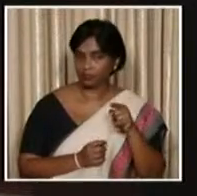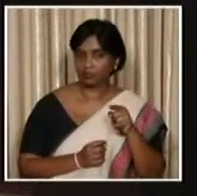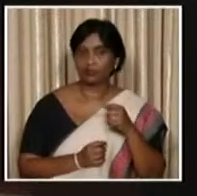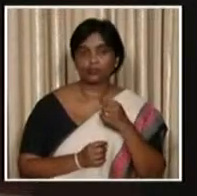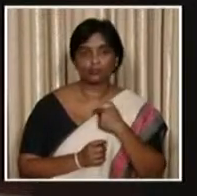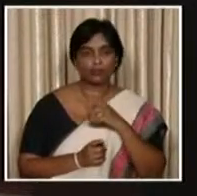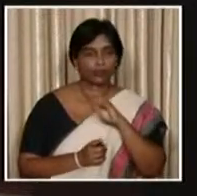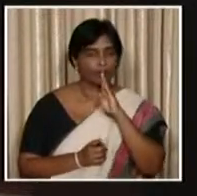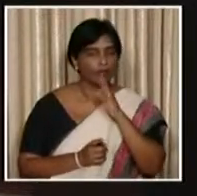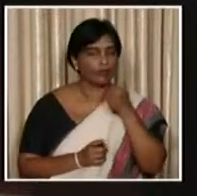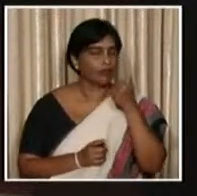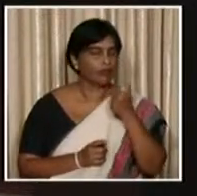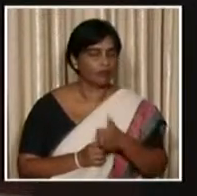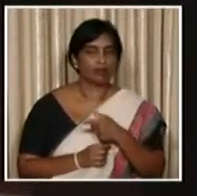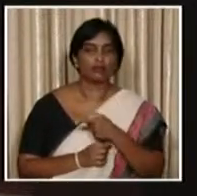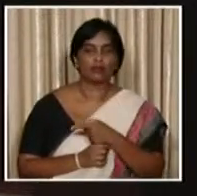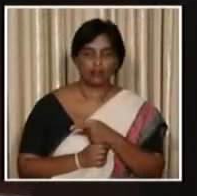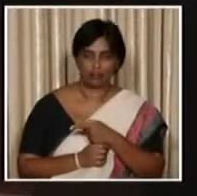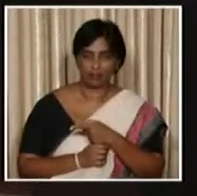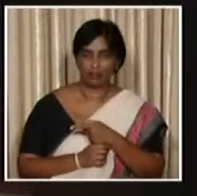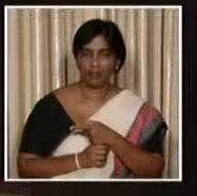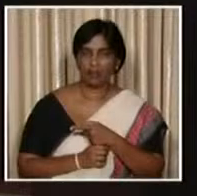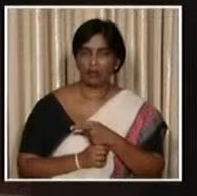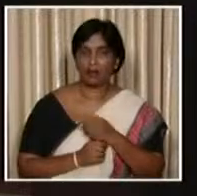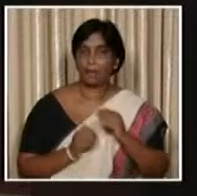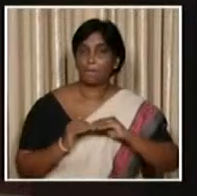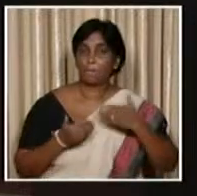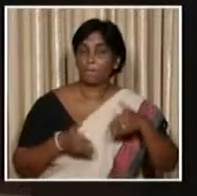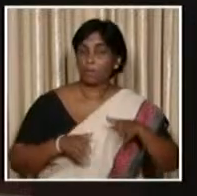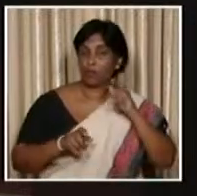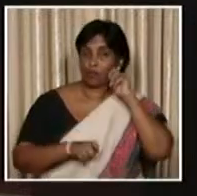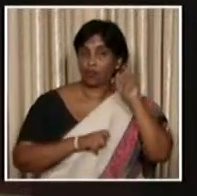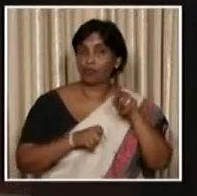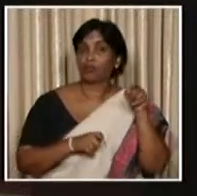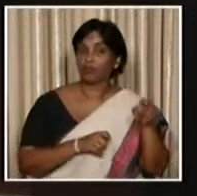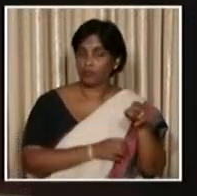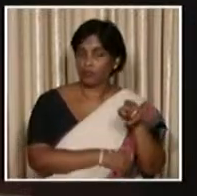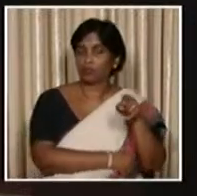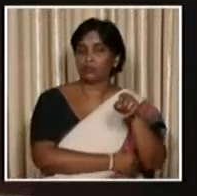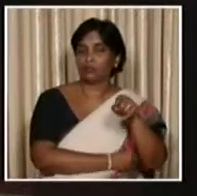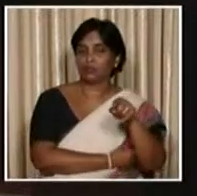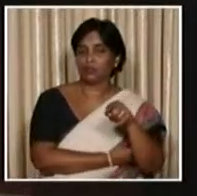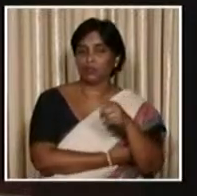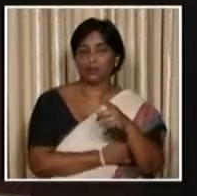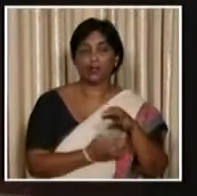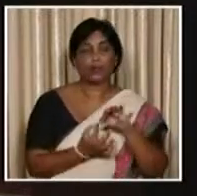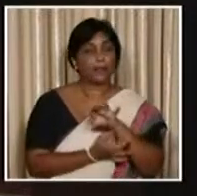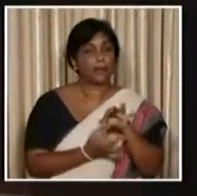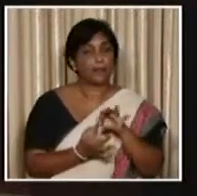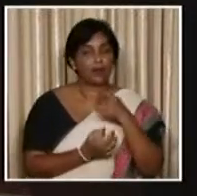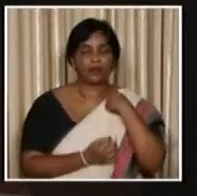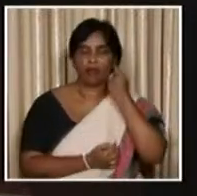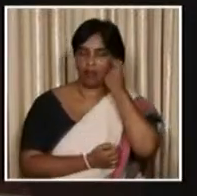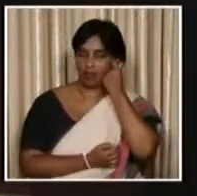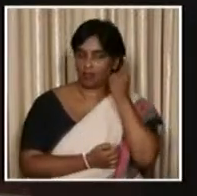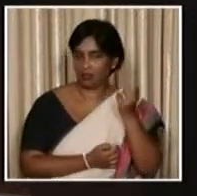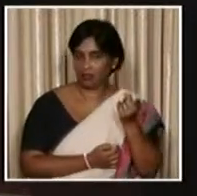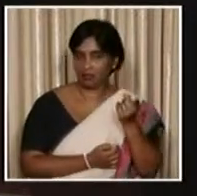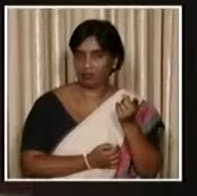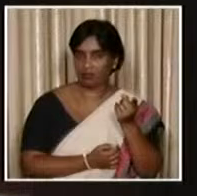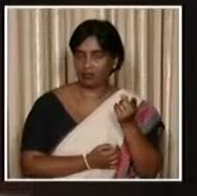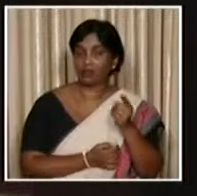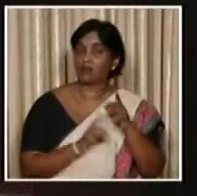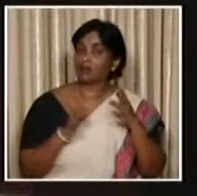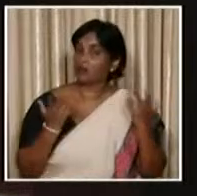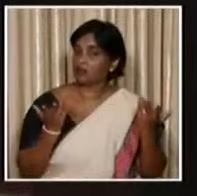අපිට ඉතාමත්ම වැදගත් වන්නේ මහපාරේ පොදු ජනතාවගේ ප්‍රජාතන්ත්‍රවාදී මතය.